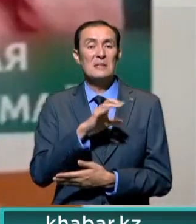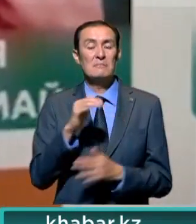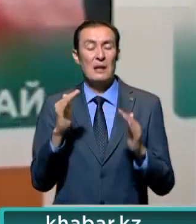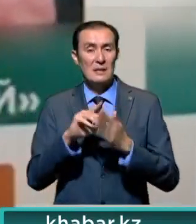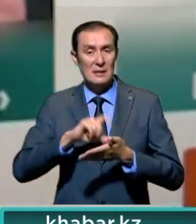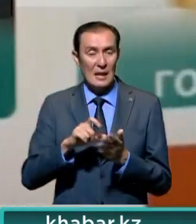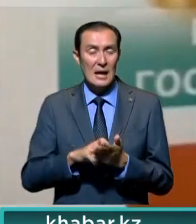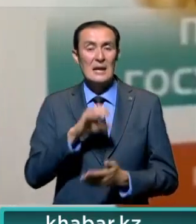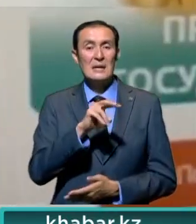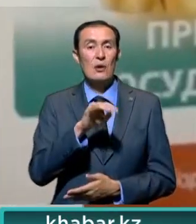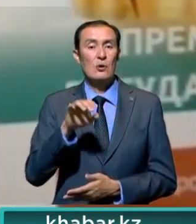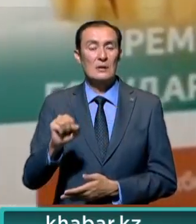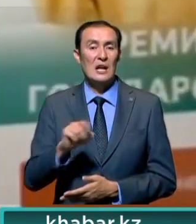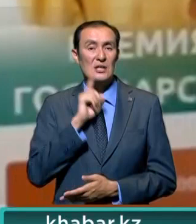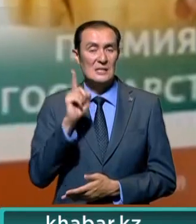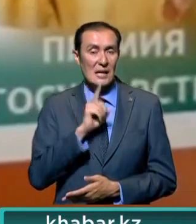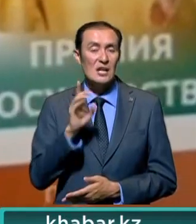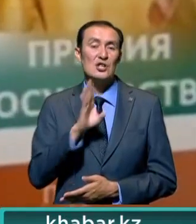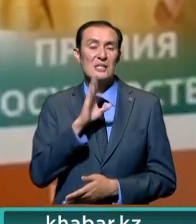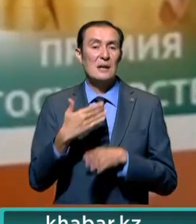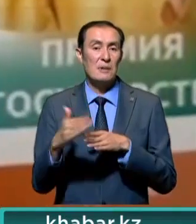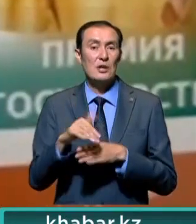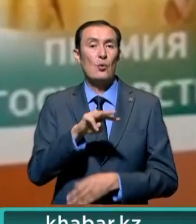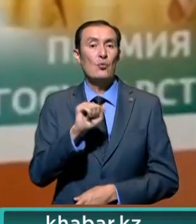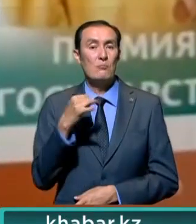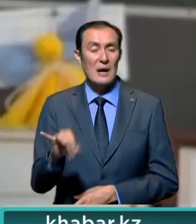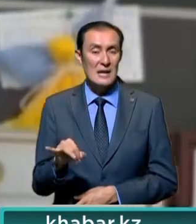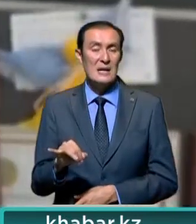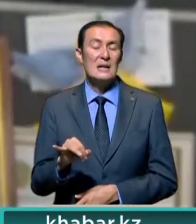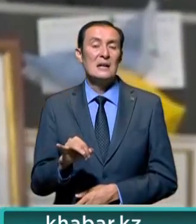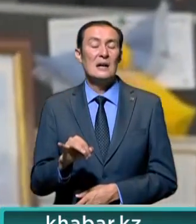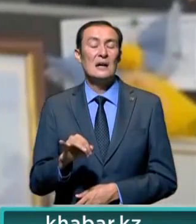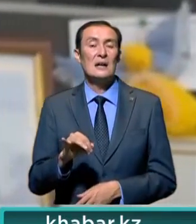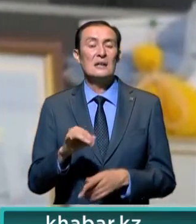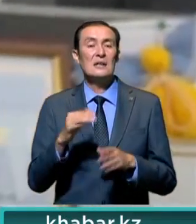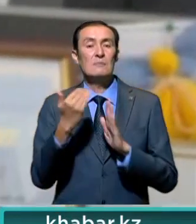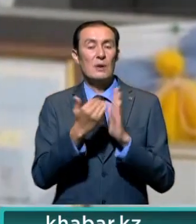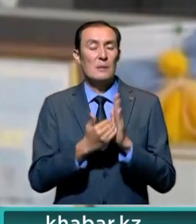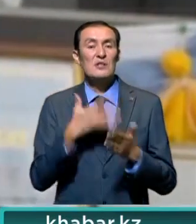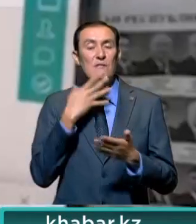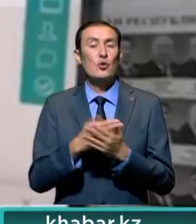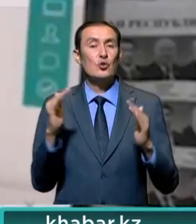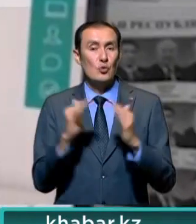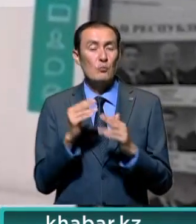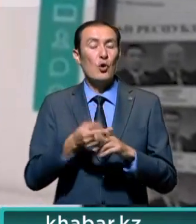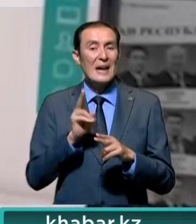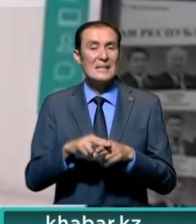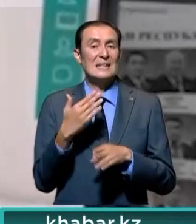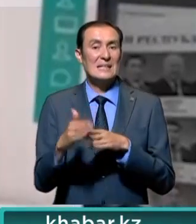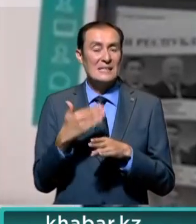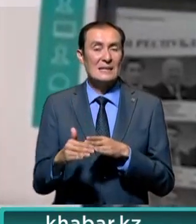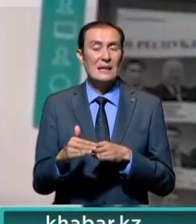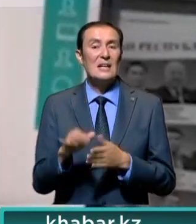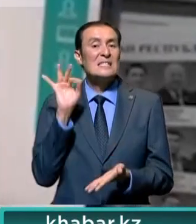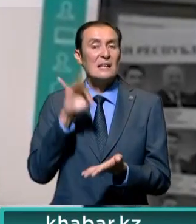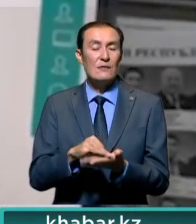Отбасы, Елорда, Жастары, женская ипотека Умай, зеленая ипотека и свой дом. Но все эти кредиты